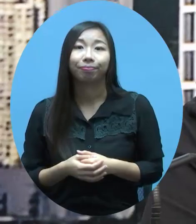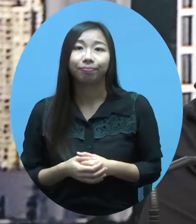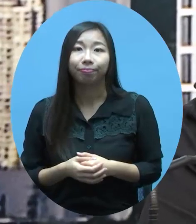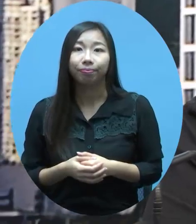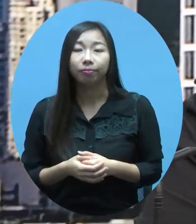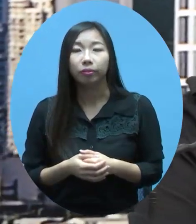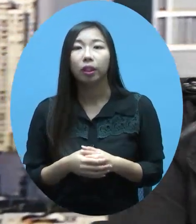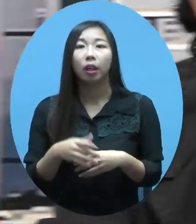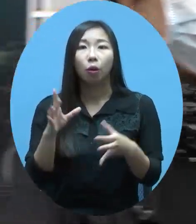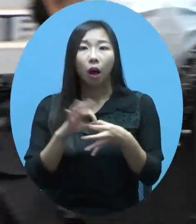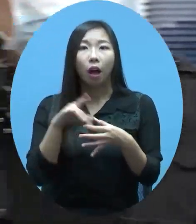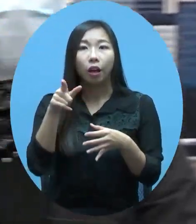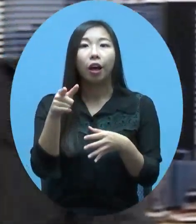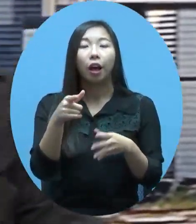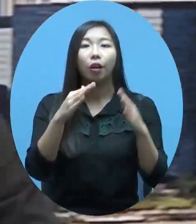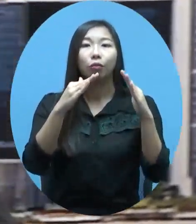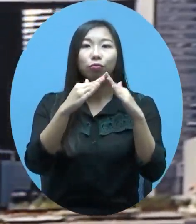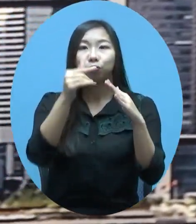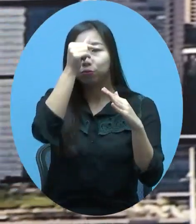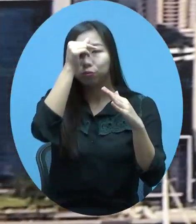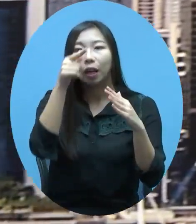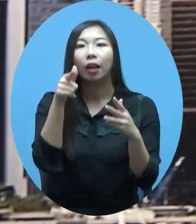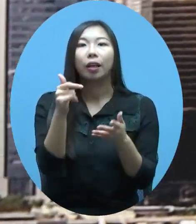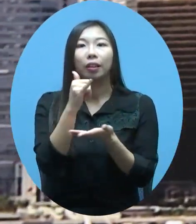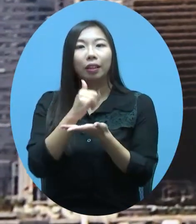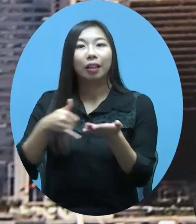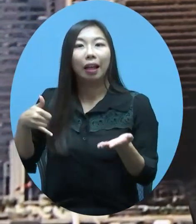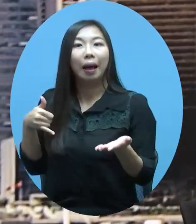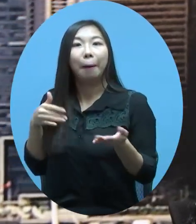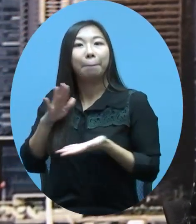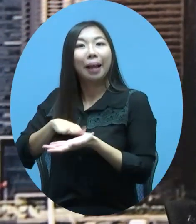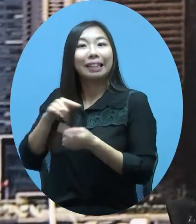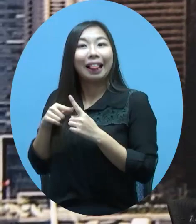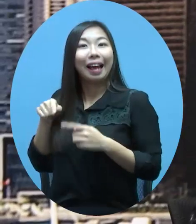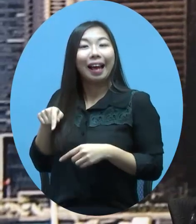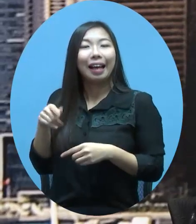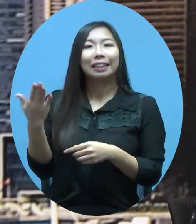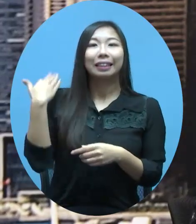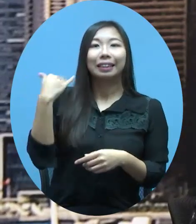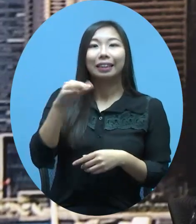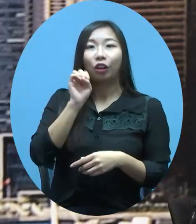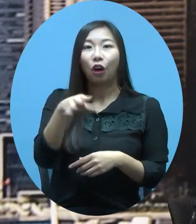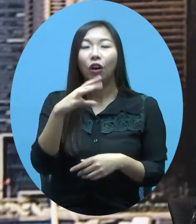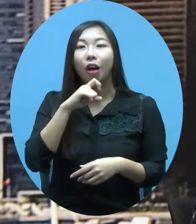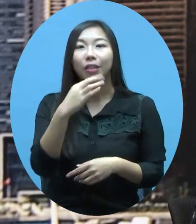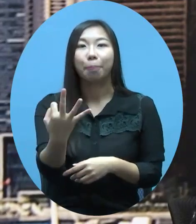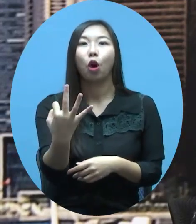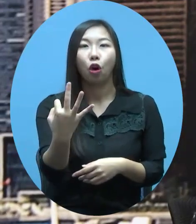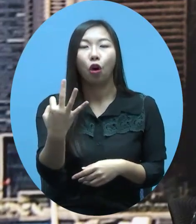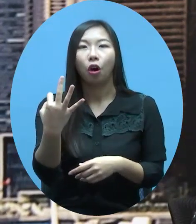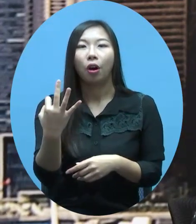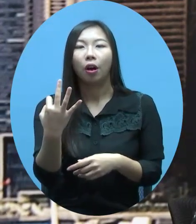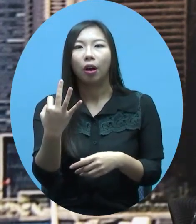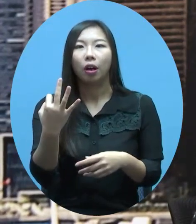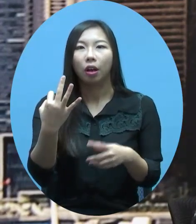關於出院的病人，咁咧就之前都有提過啦，即係出院病人咧，我哋都有三個即係出院條